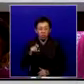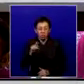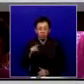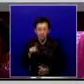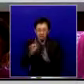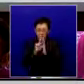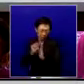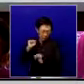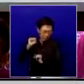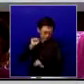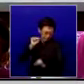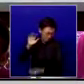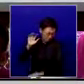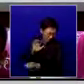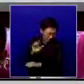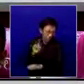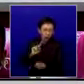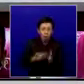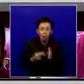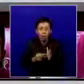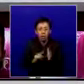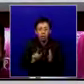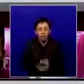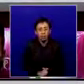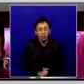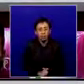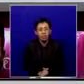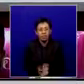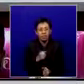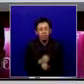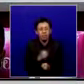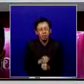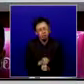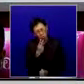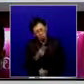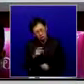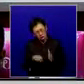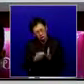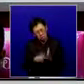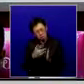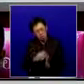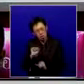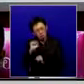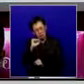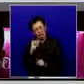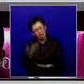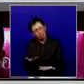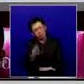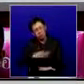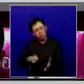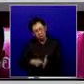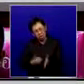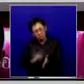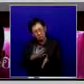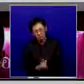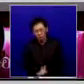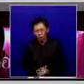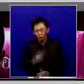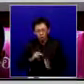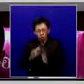react แปลว่าอะไรครับแปลไทยๆชัดๆก็คือทำเกินความจำเป็นทำเกินจริงใช้ยาแรงเกิน